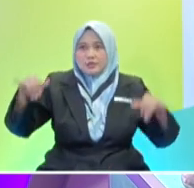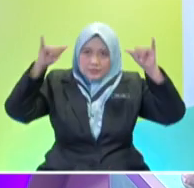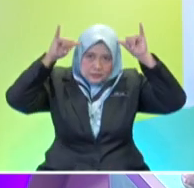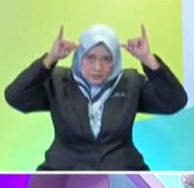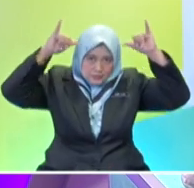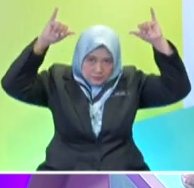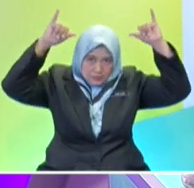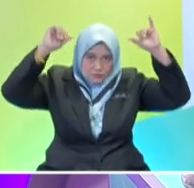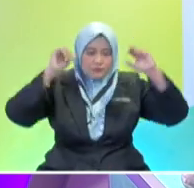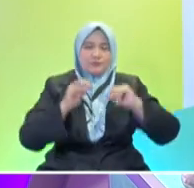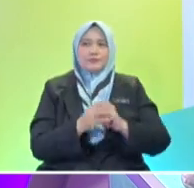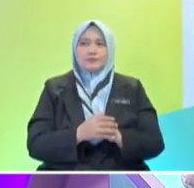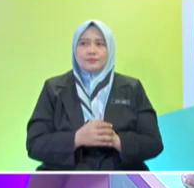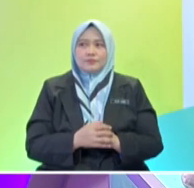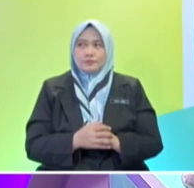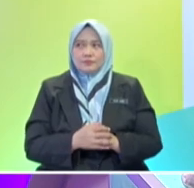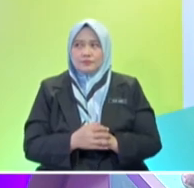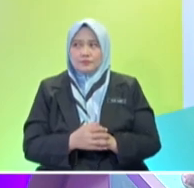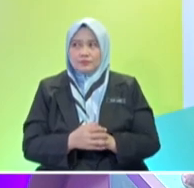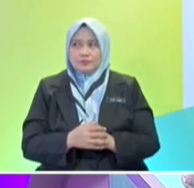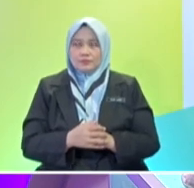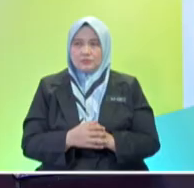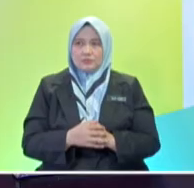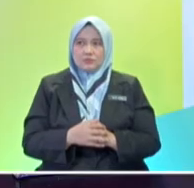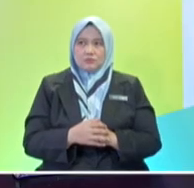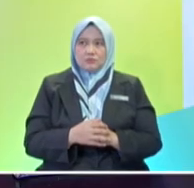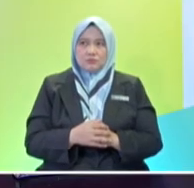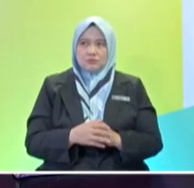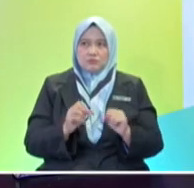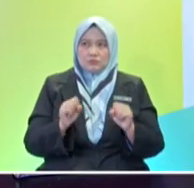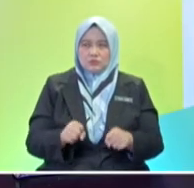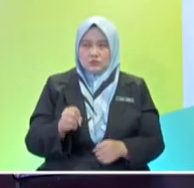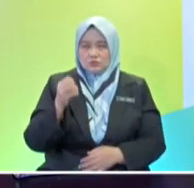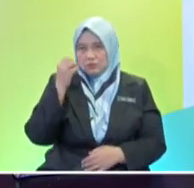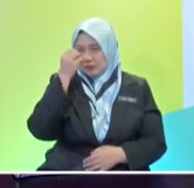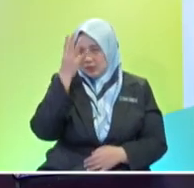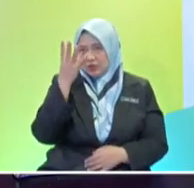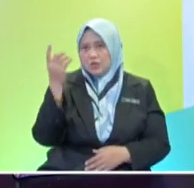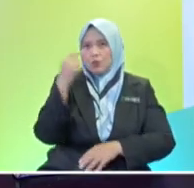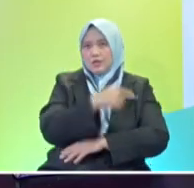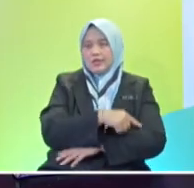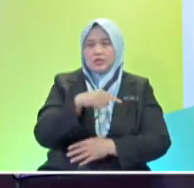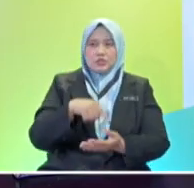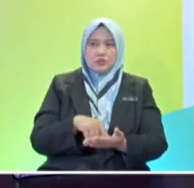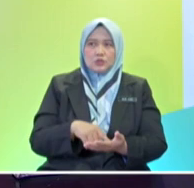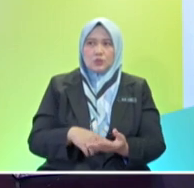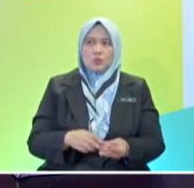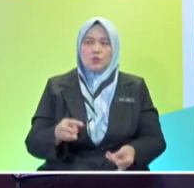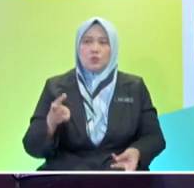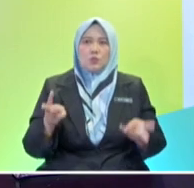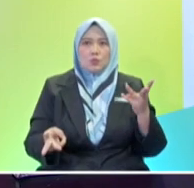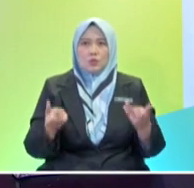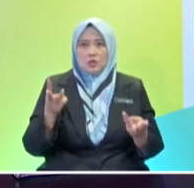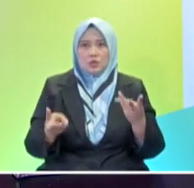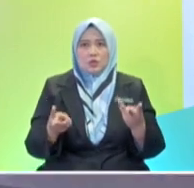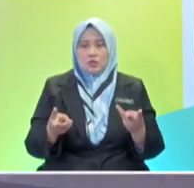yang berbeza. Jadi apa yang Mira dapat nyatakan tentang hal ini? Apa yang Mira boleh nyatakan di sini, walaupun haiwan